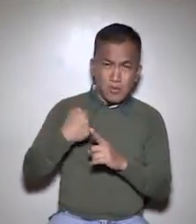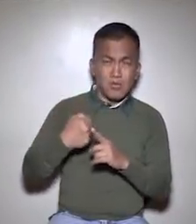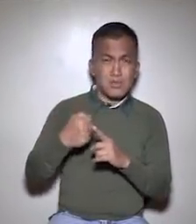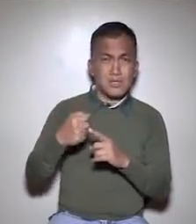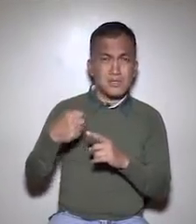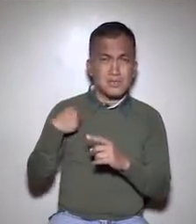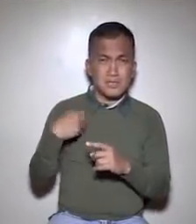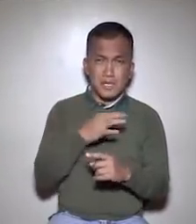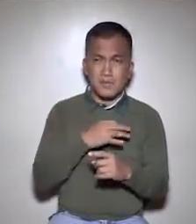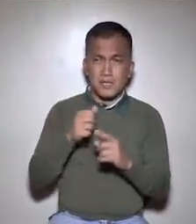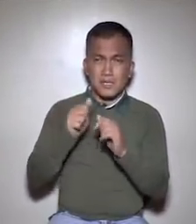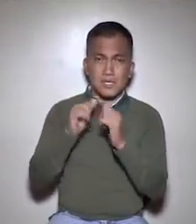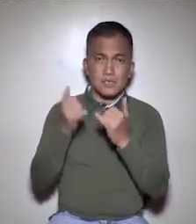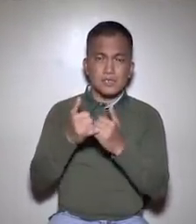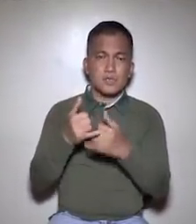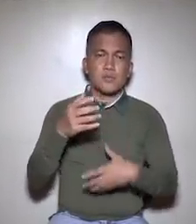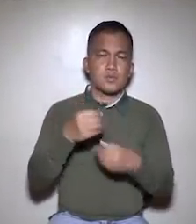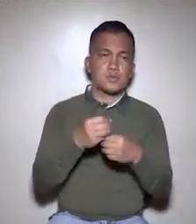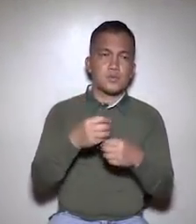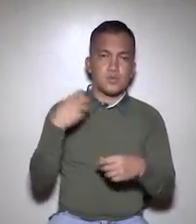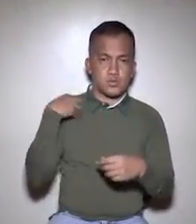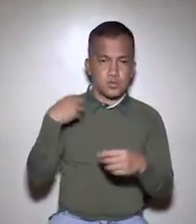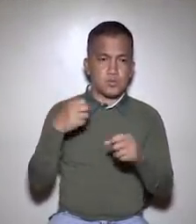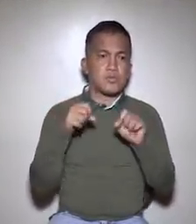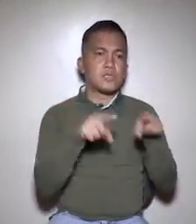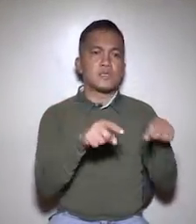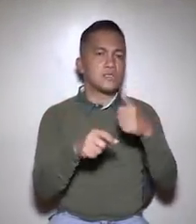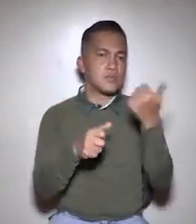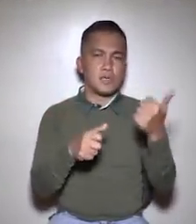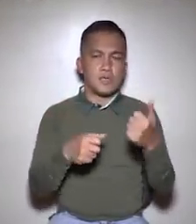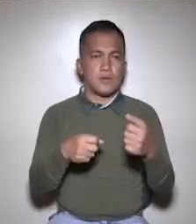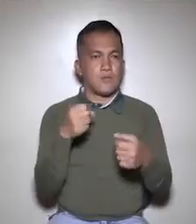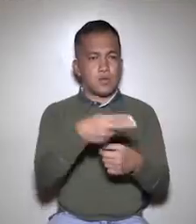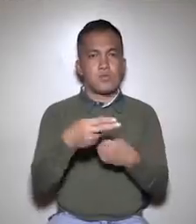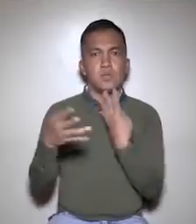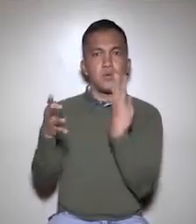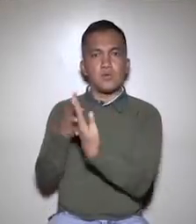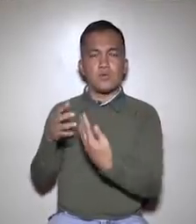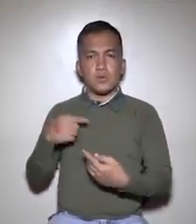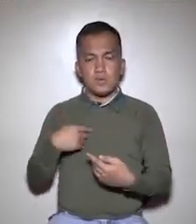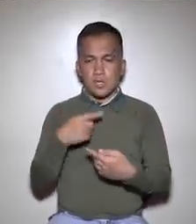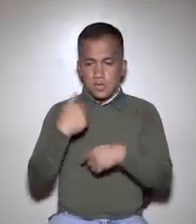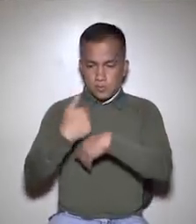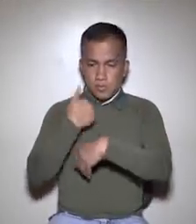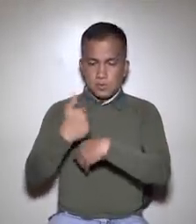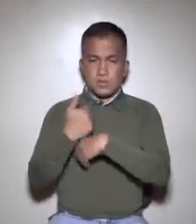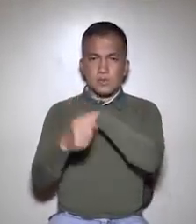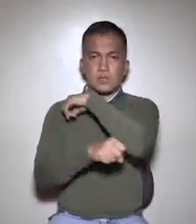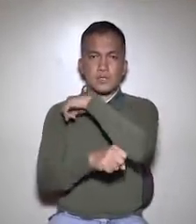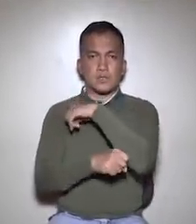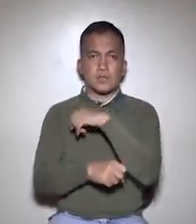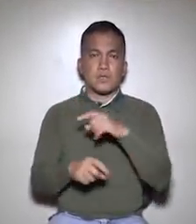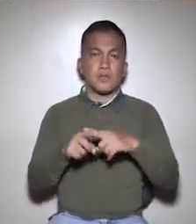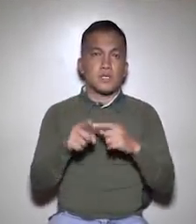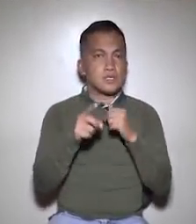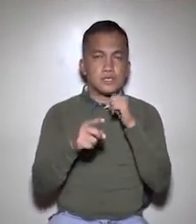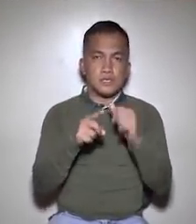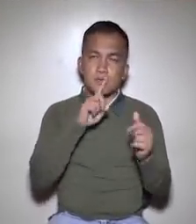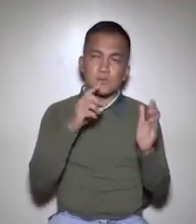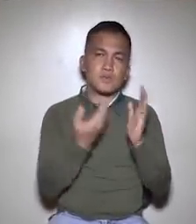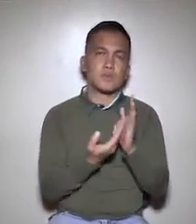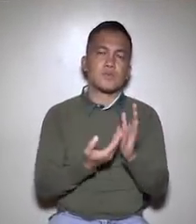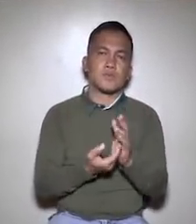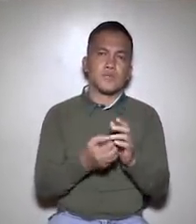ng tauhan ng agency. Bukod doon, yung amo ko binenta ako sa ibang agency. Tapos pinakulong nila ako. Anong dahilan daw? Bintang na pagnanakaw. Pero hindi